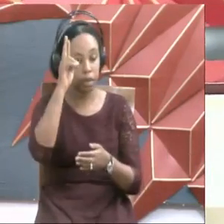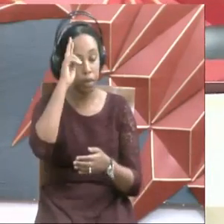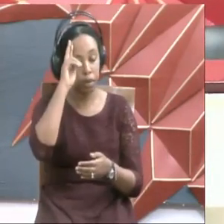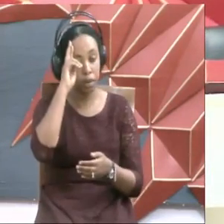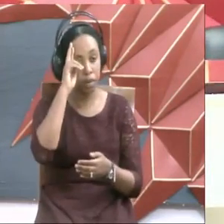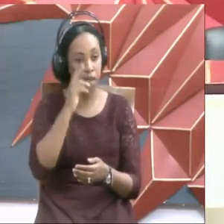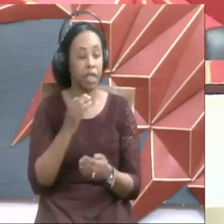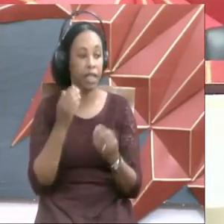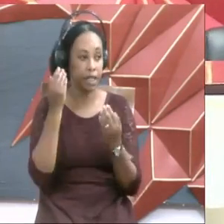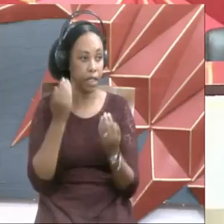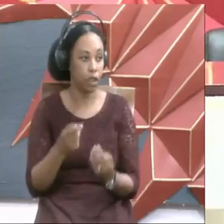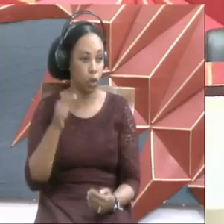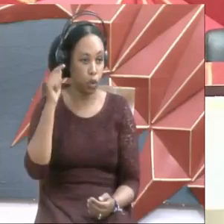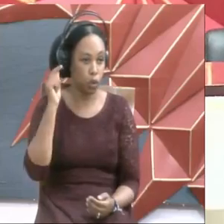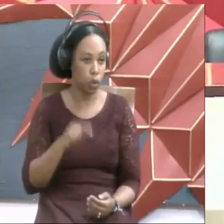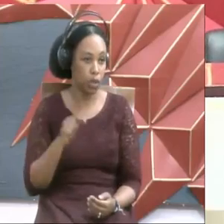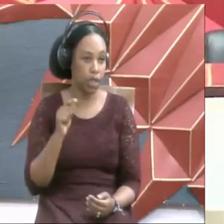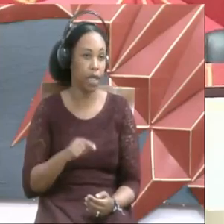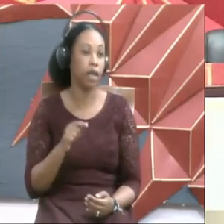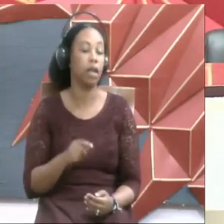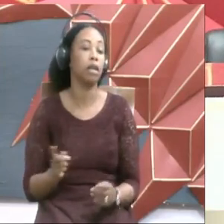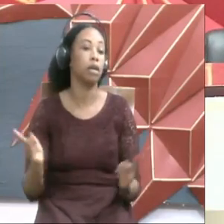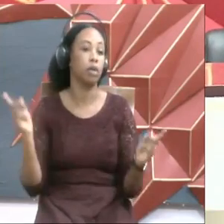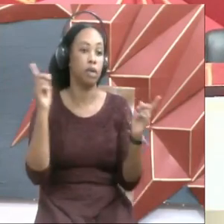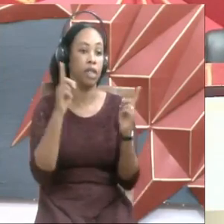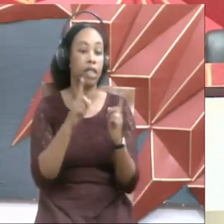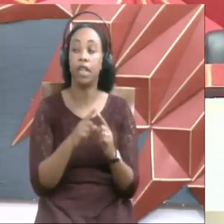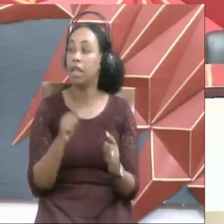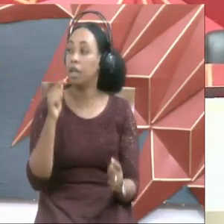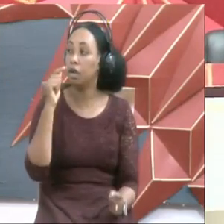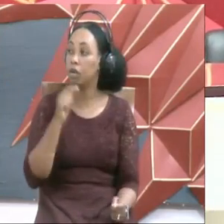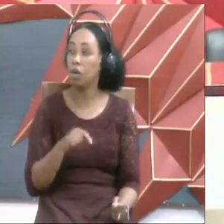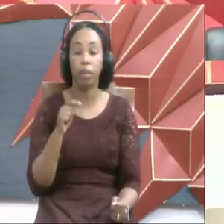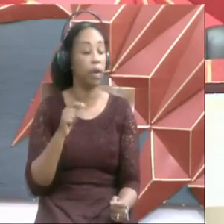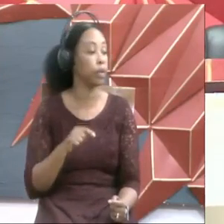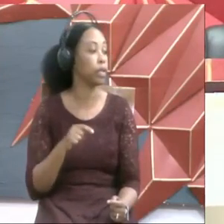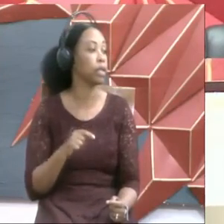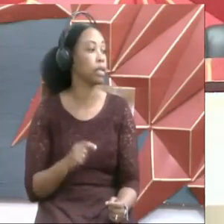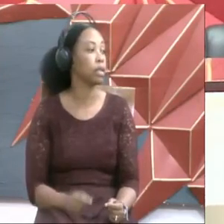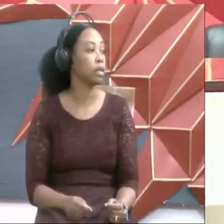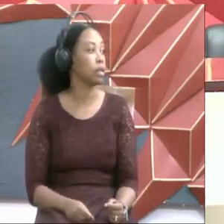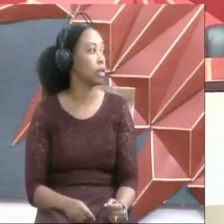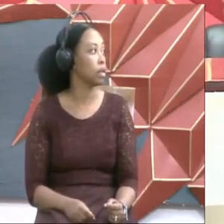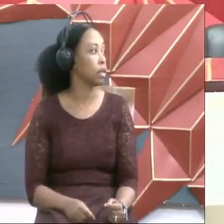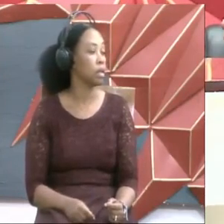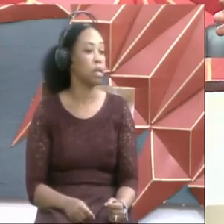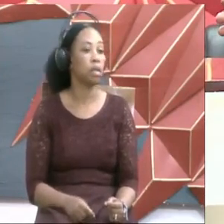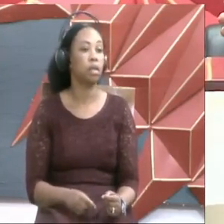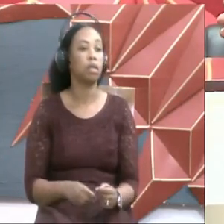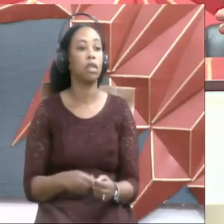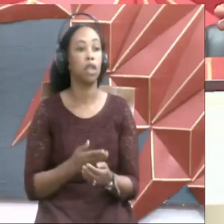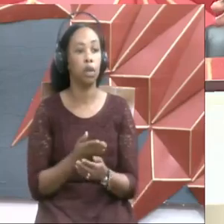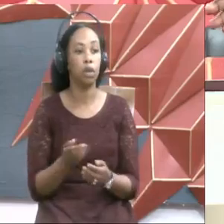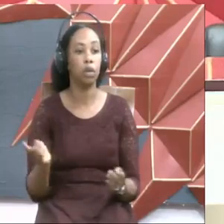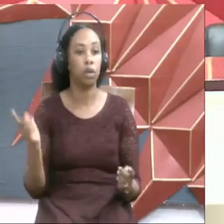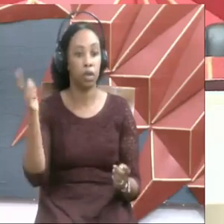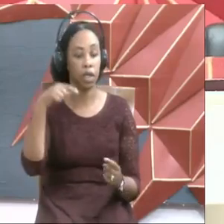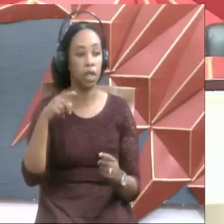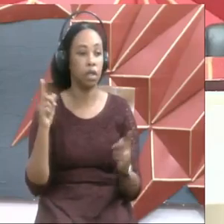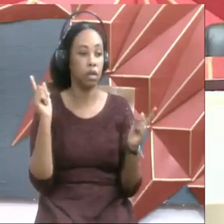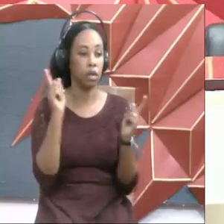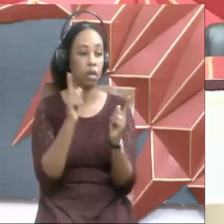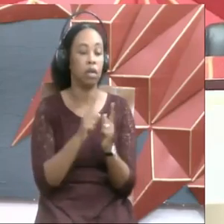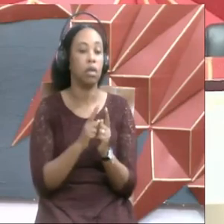guterana ni ngombwa. Se réunir c'est nécessaire. C'est important. Nous kudateranye kandi nta